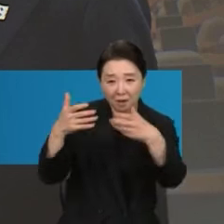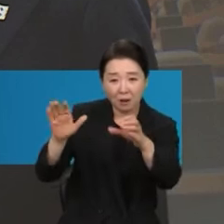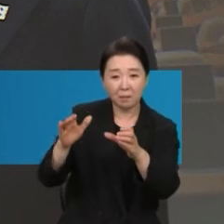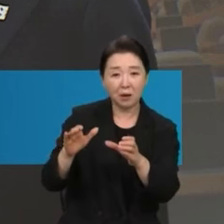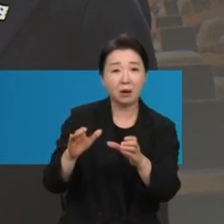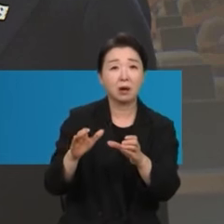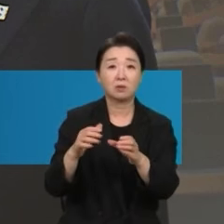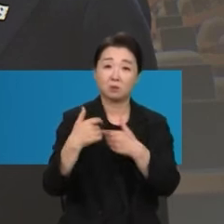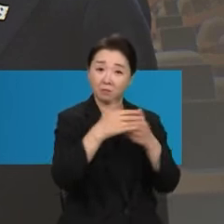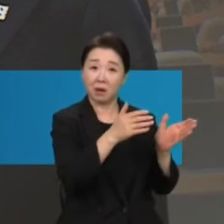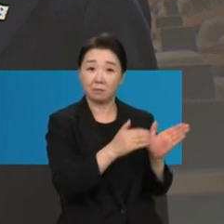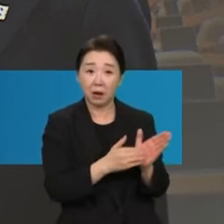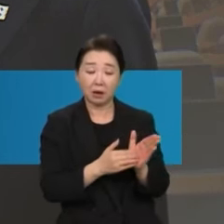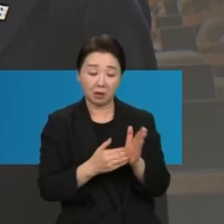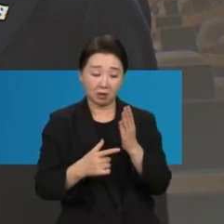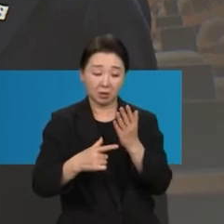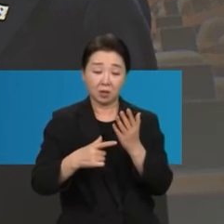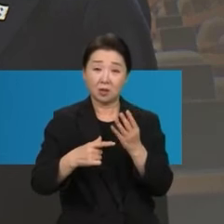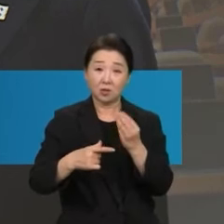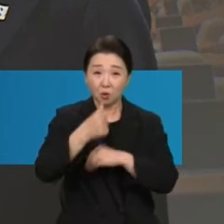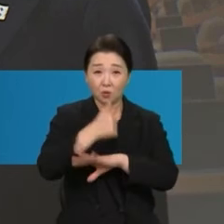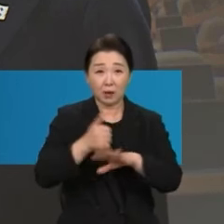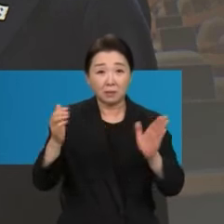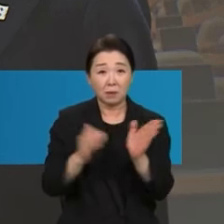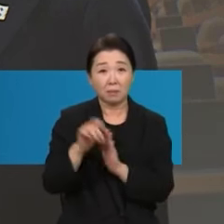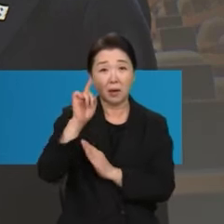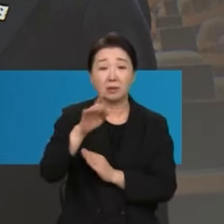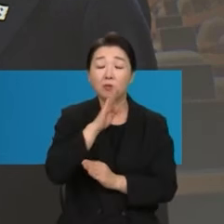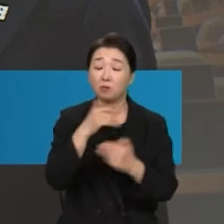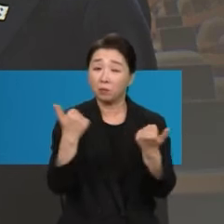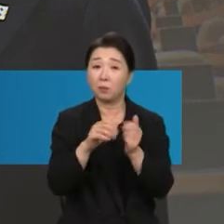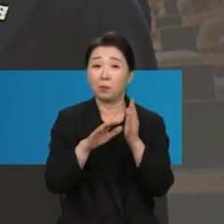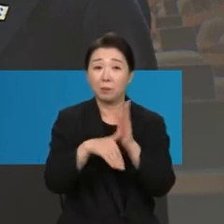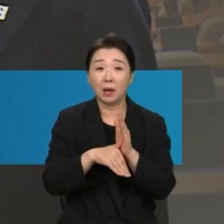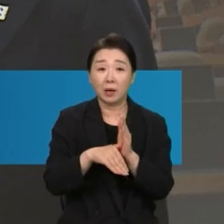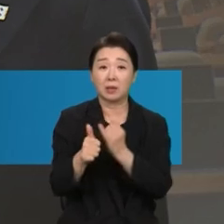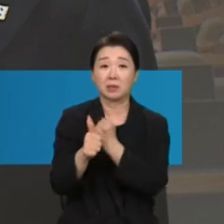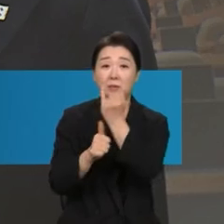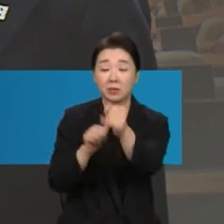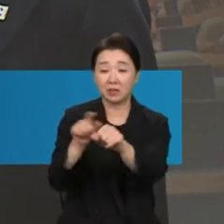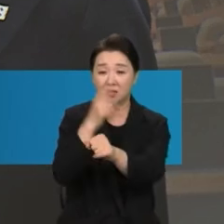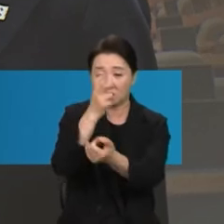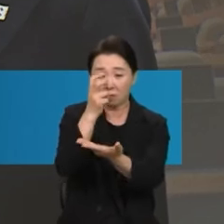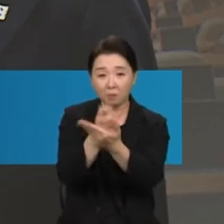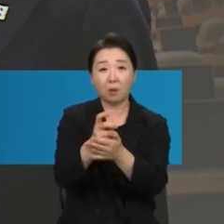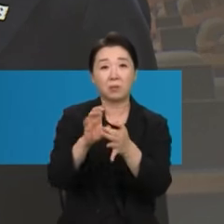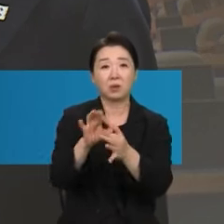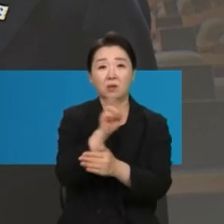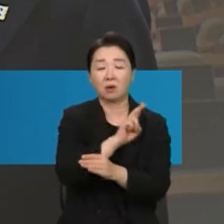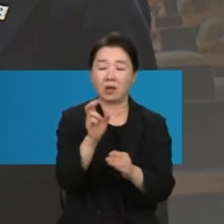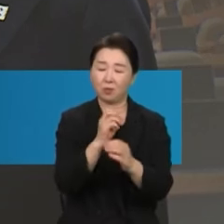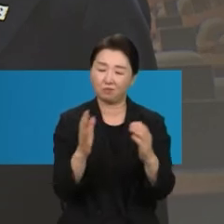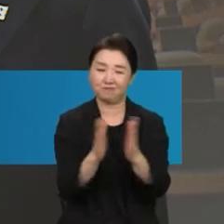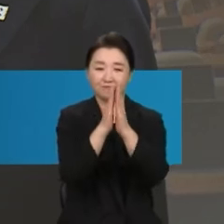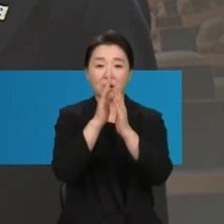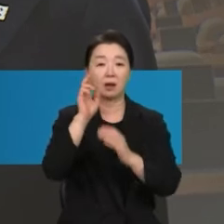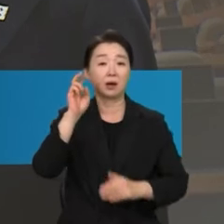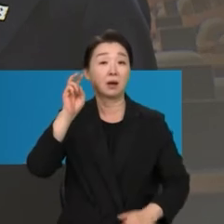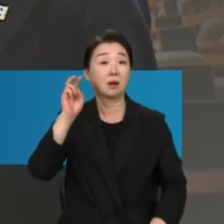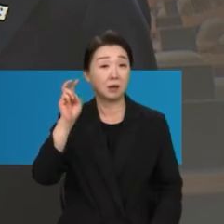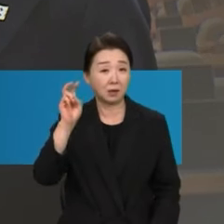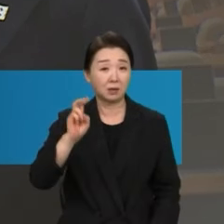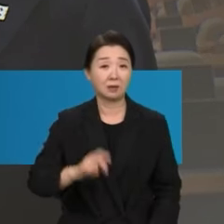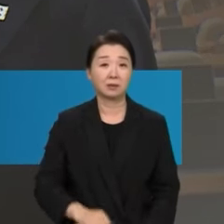맞받았습니다. 연휴가 끝나자마자 내일 국회 본회의에서 김 여사 특검법을 두고 여야가 또다시 충돌할